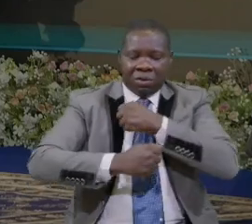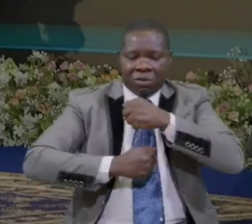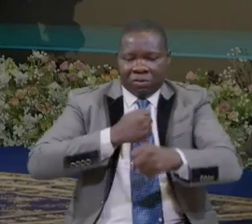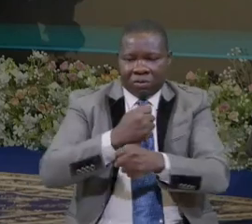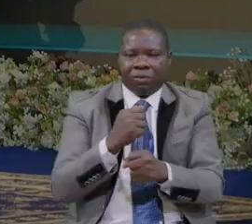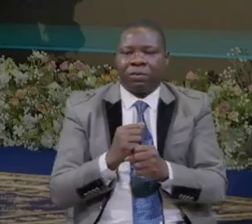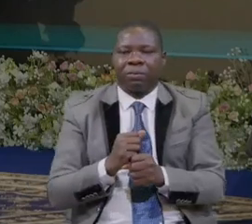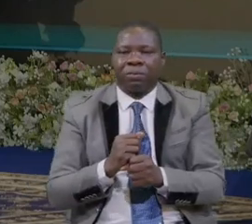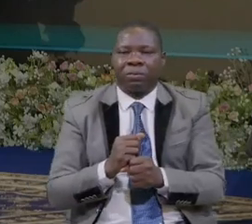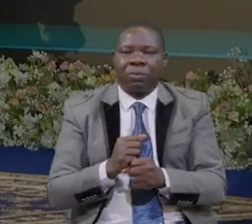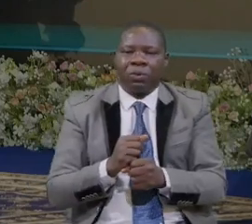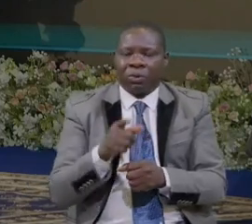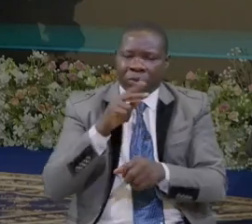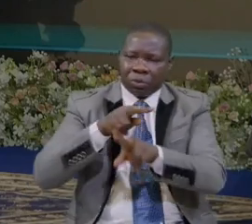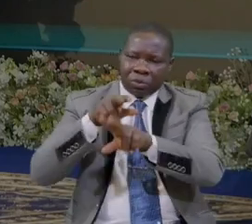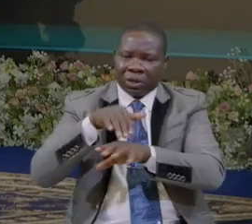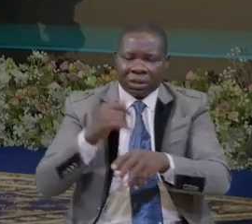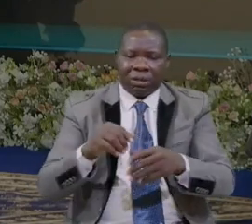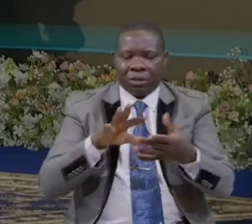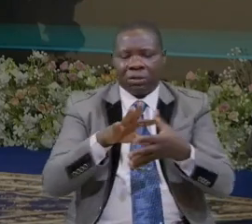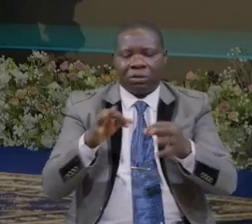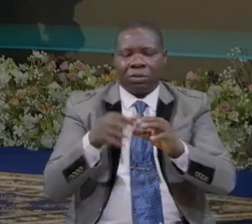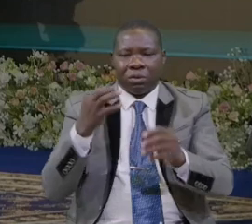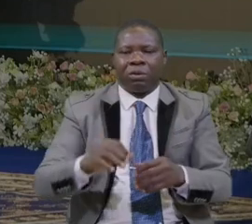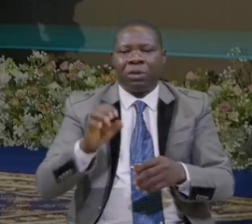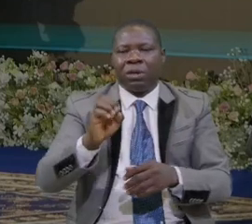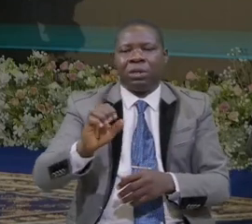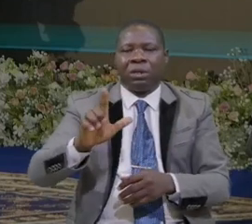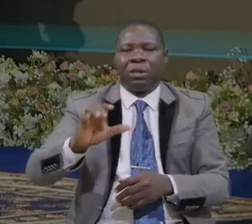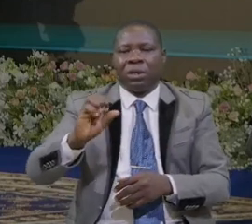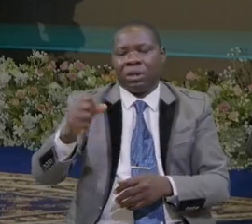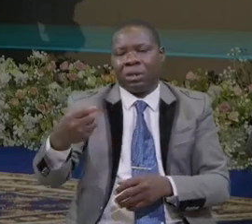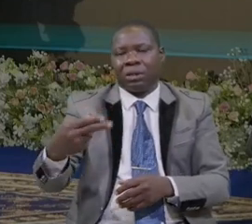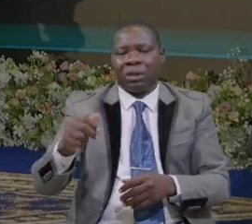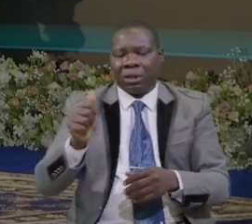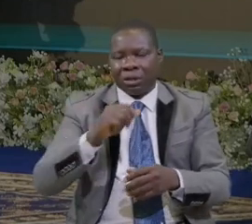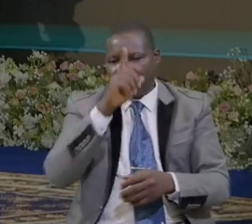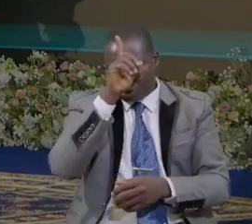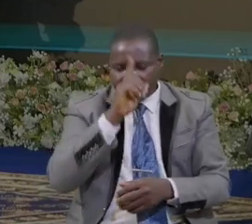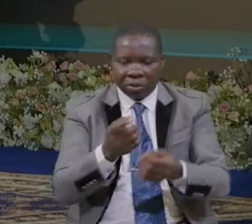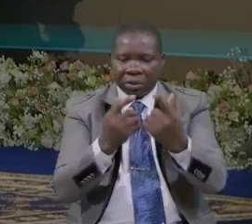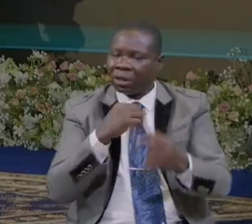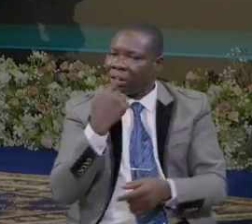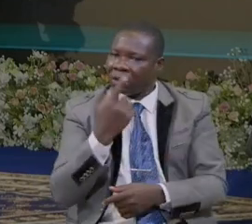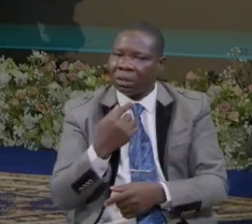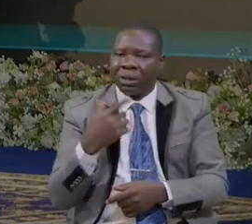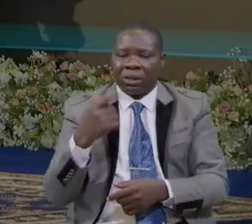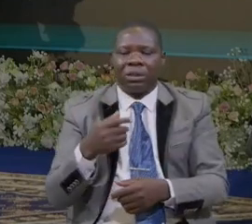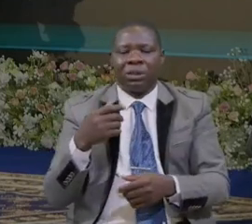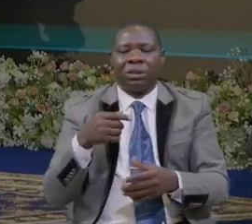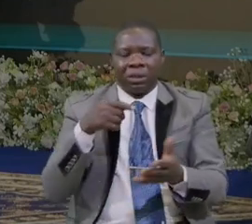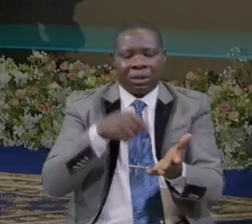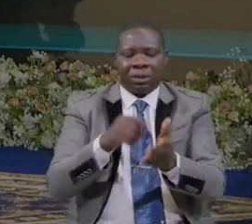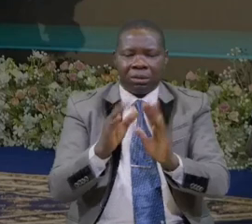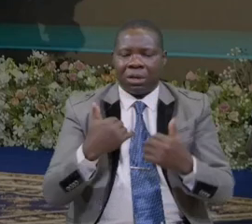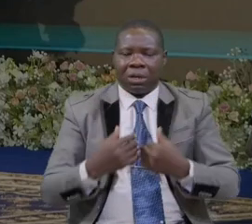Alors, tu vois l'histoire d'Élisée. Une veuve est venue vers lui. Il me dit que les créanciers sont venus et ils